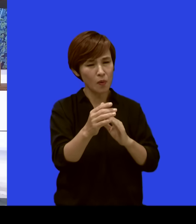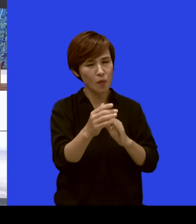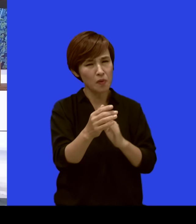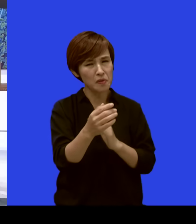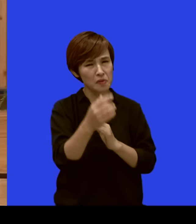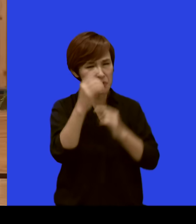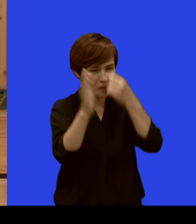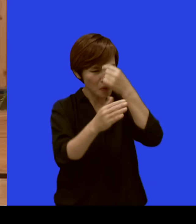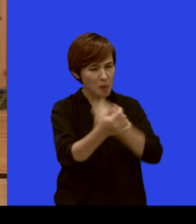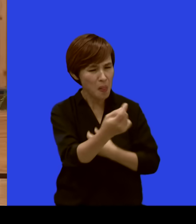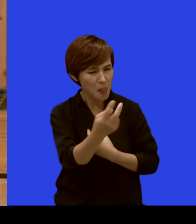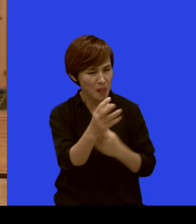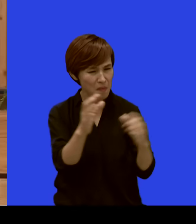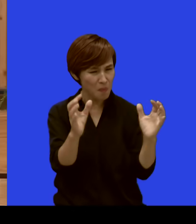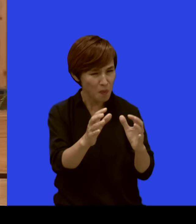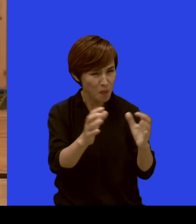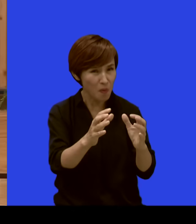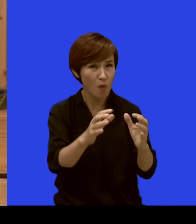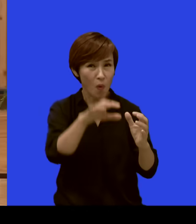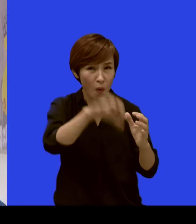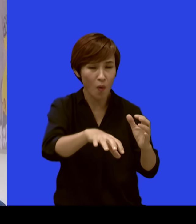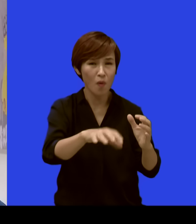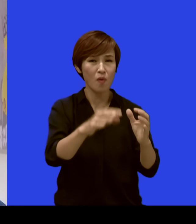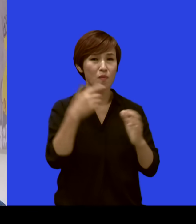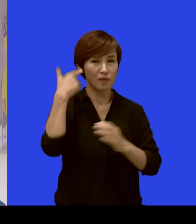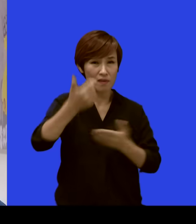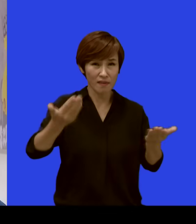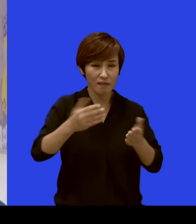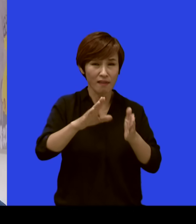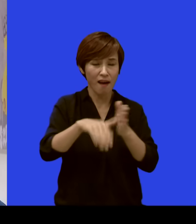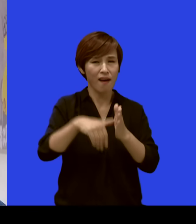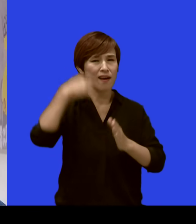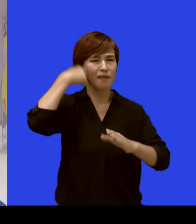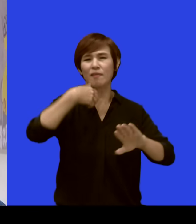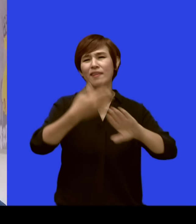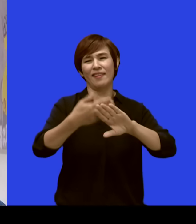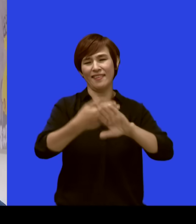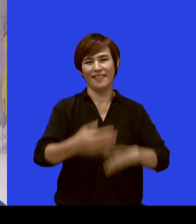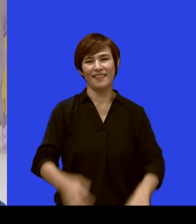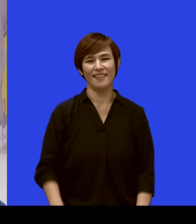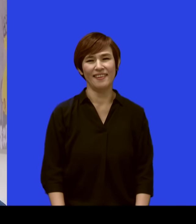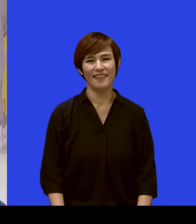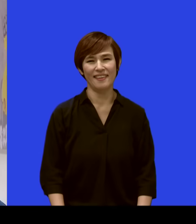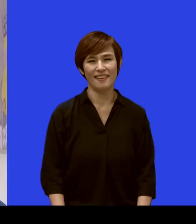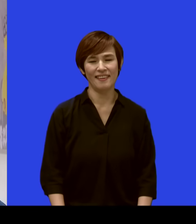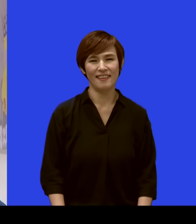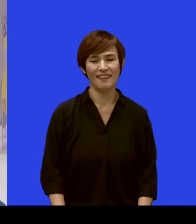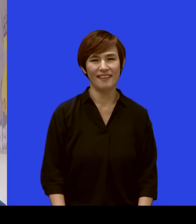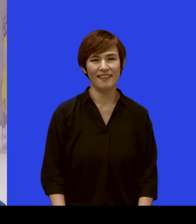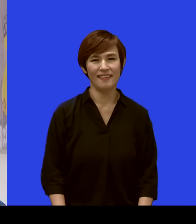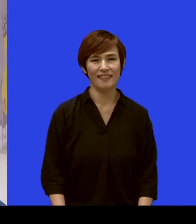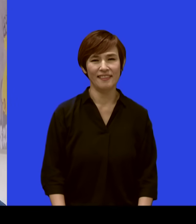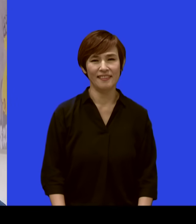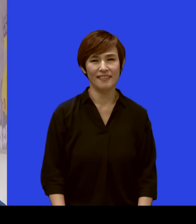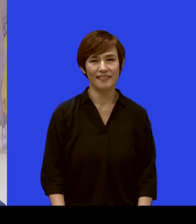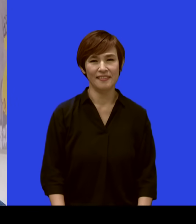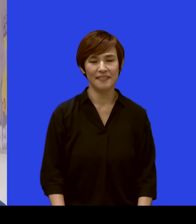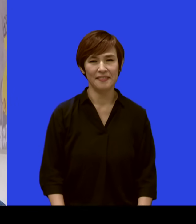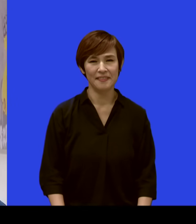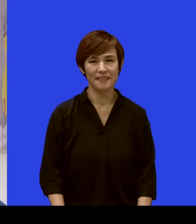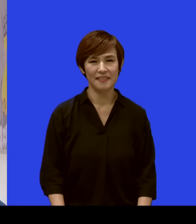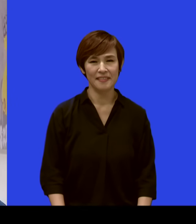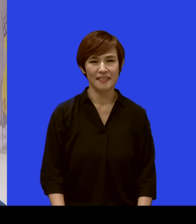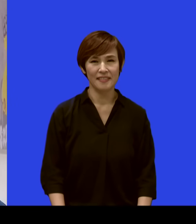교인들은 전혀 다른 세상이었거든요. 그렇죠. 그게 제가 사실은 크게 바라보던 늘 살던 교회에서 봐던 그런